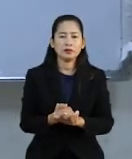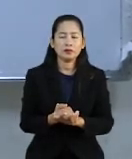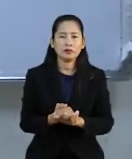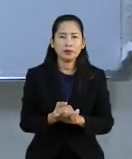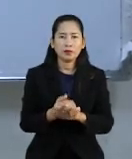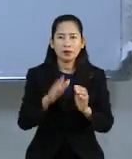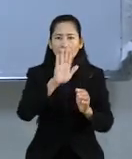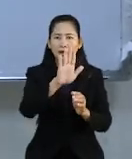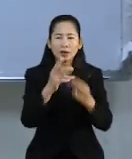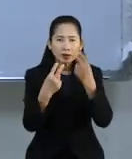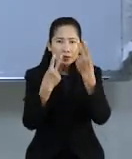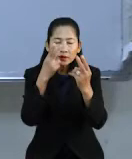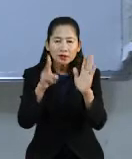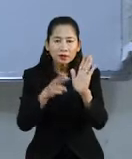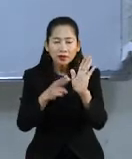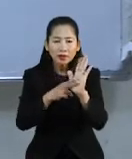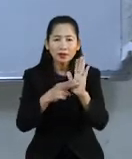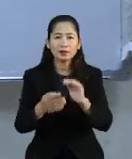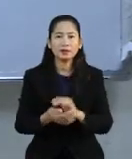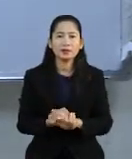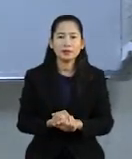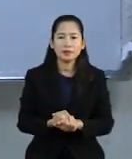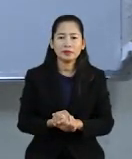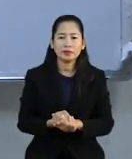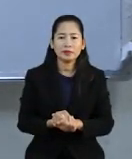còn mới khi chấp ba hai tầng ăn cái này